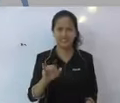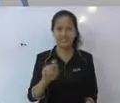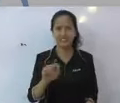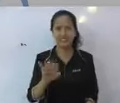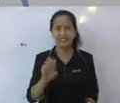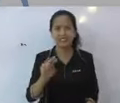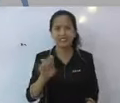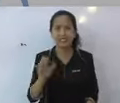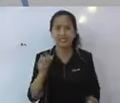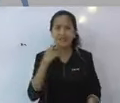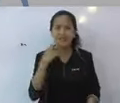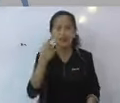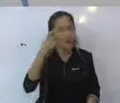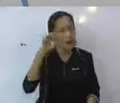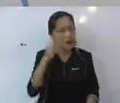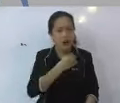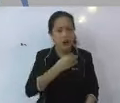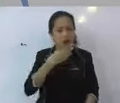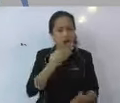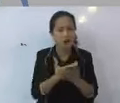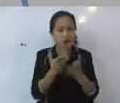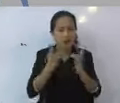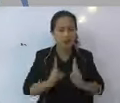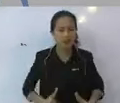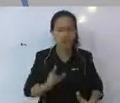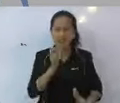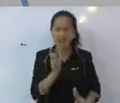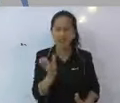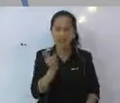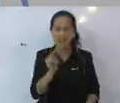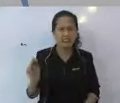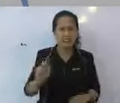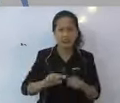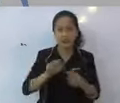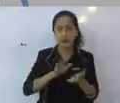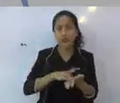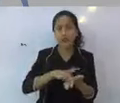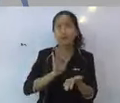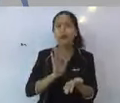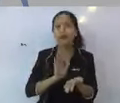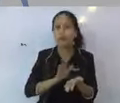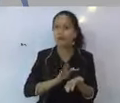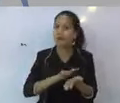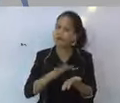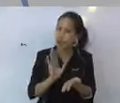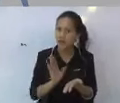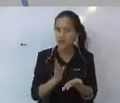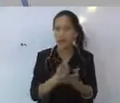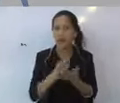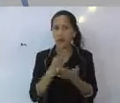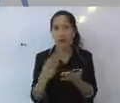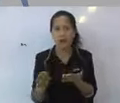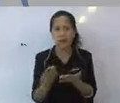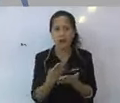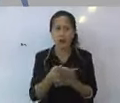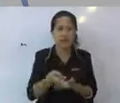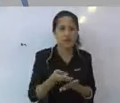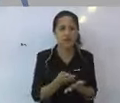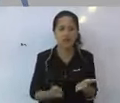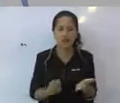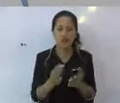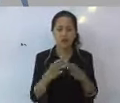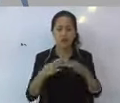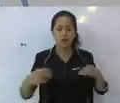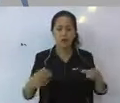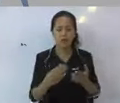tayo kinakailangan talagang gumastos na pagkalaki-laki pa, mga kapatid. Sabi ko nga, dapat tayo hanggat maaari nag-iisip